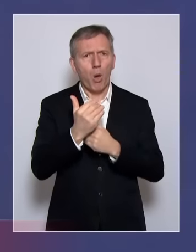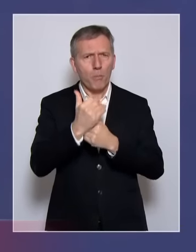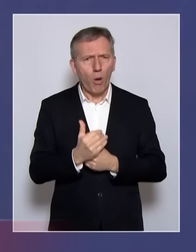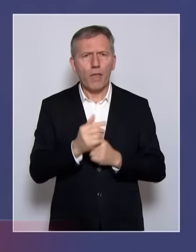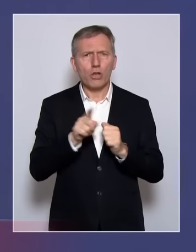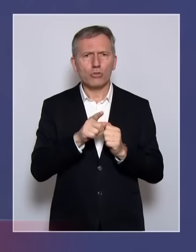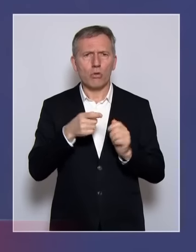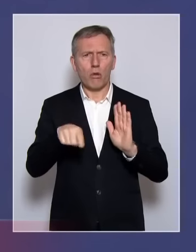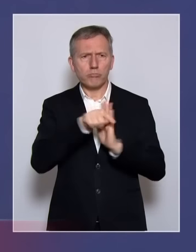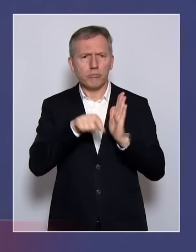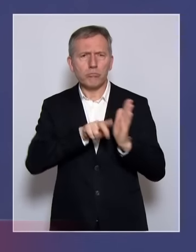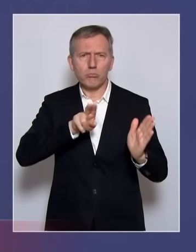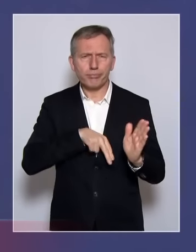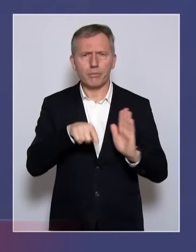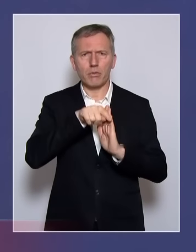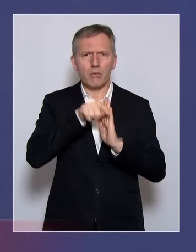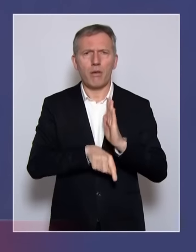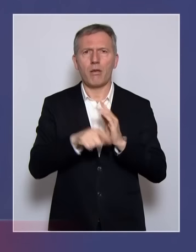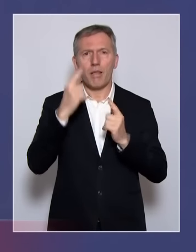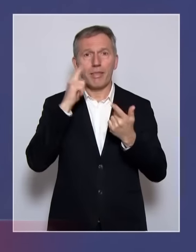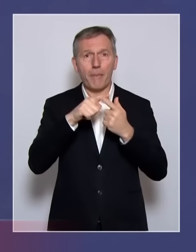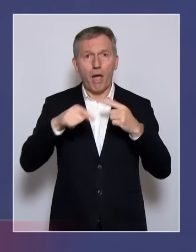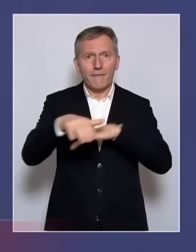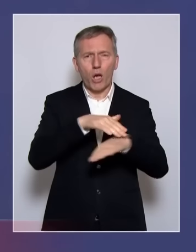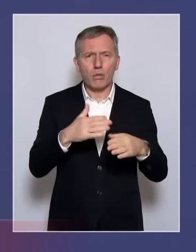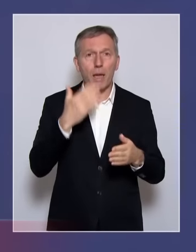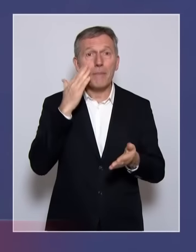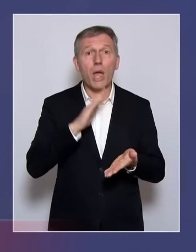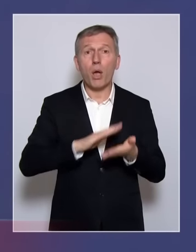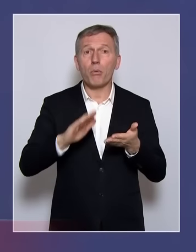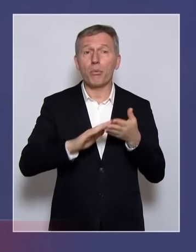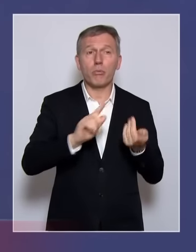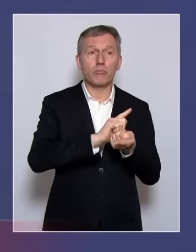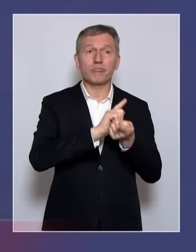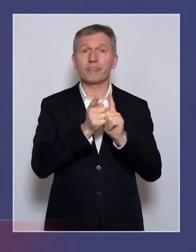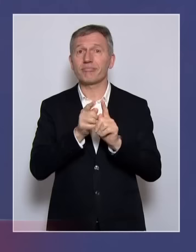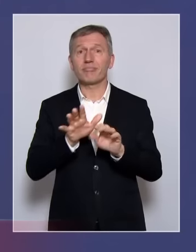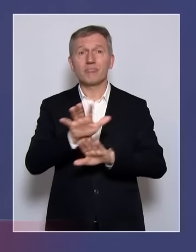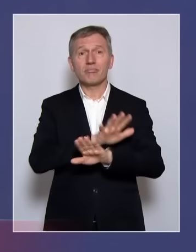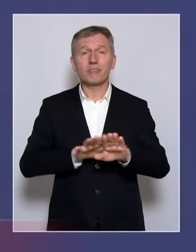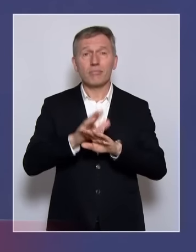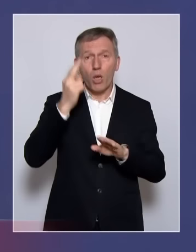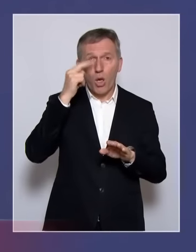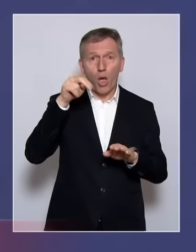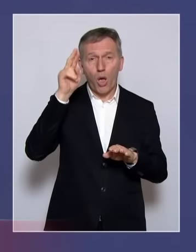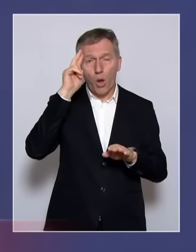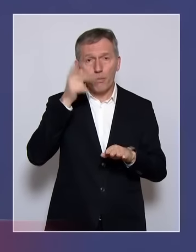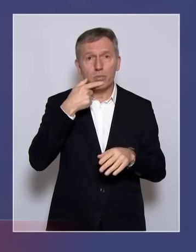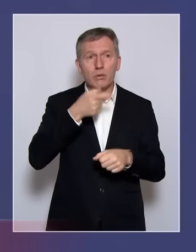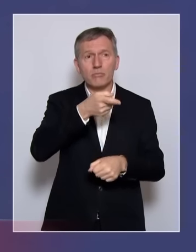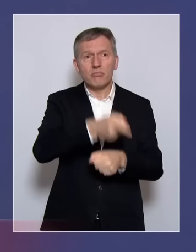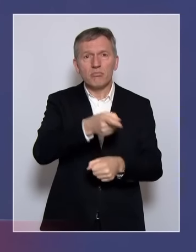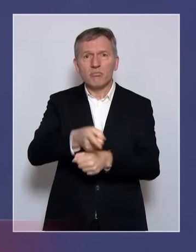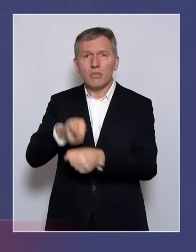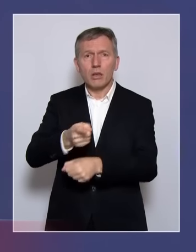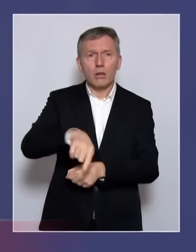standards environnementaux. Sinon, nous allons inventer un continent qui surcontraint les producteurs sur